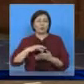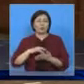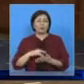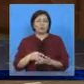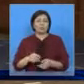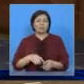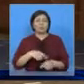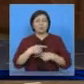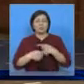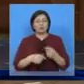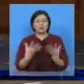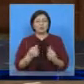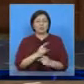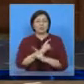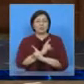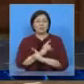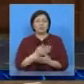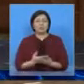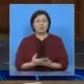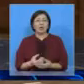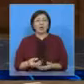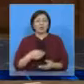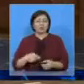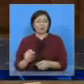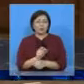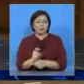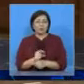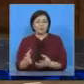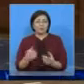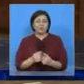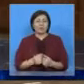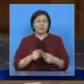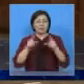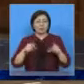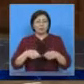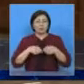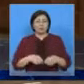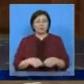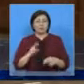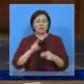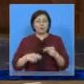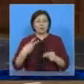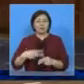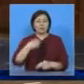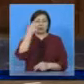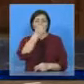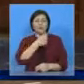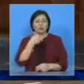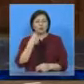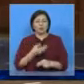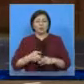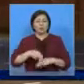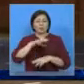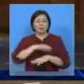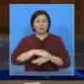на следующий день скончался. Установлено, что водитель получил водительское удостоверение в конце 2020 года. По данному